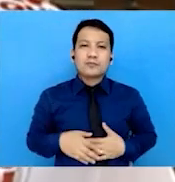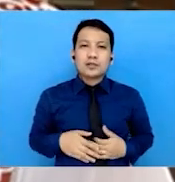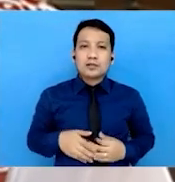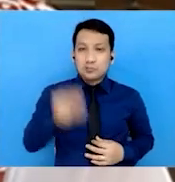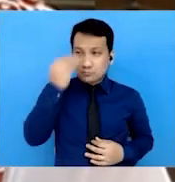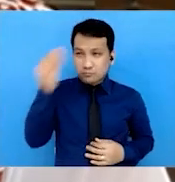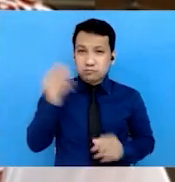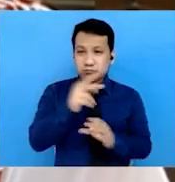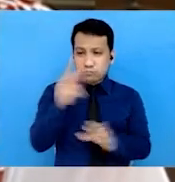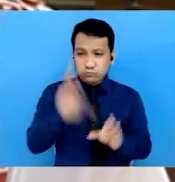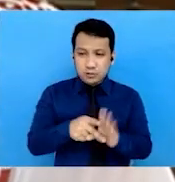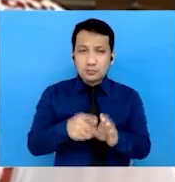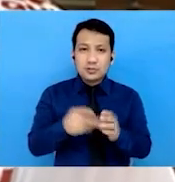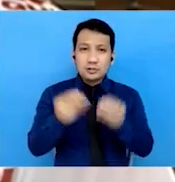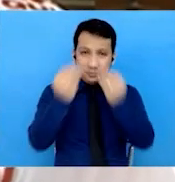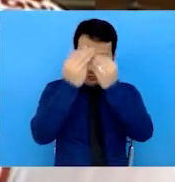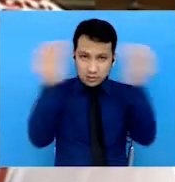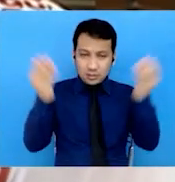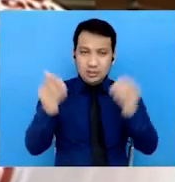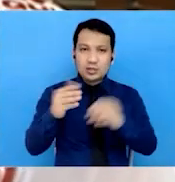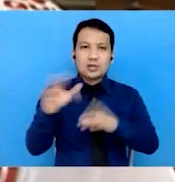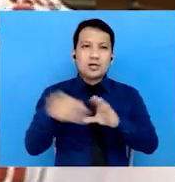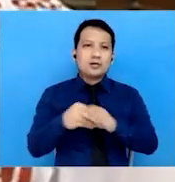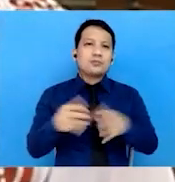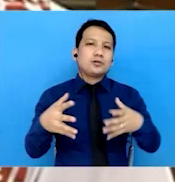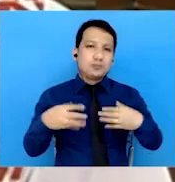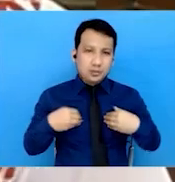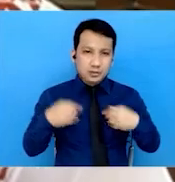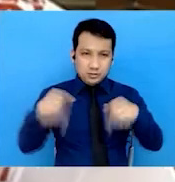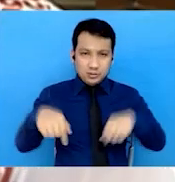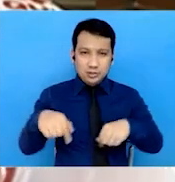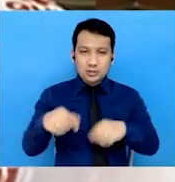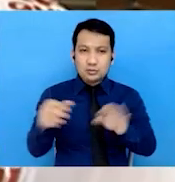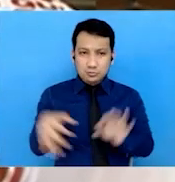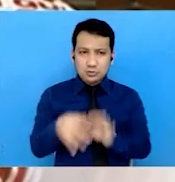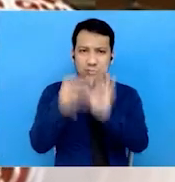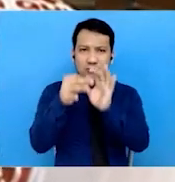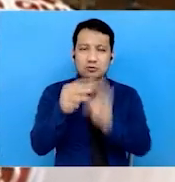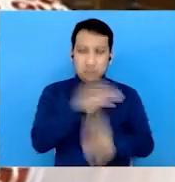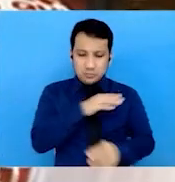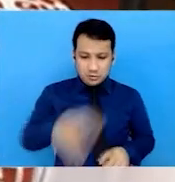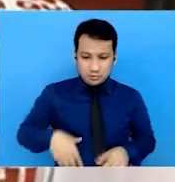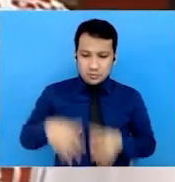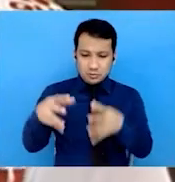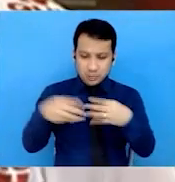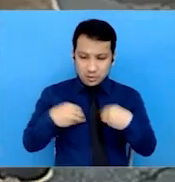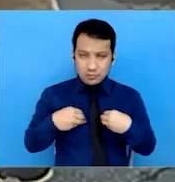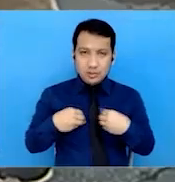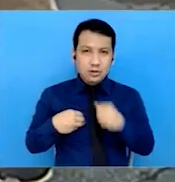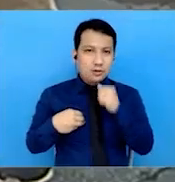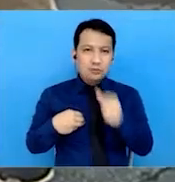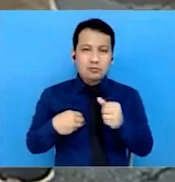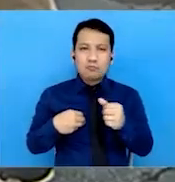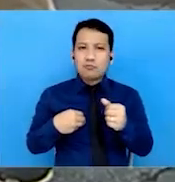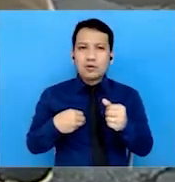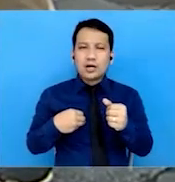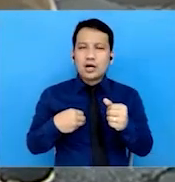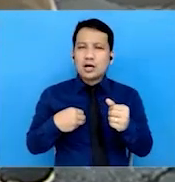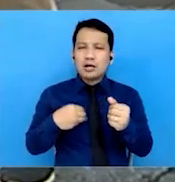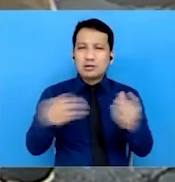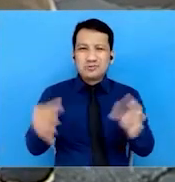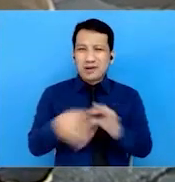makapag-participate ka talaga sa misa, matanggap natin sa Eucharist, no, si Kristo, eh walang katumbas yun. Sa mga